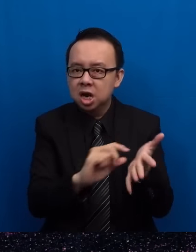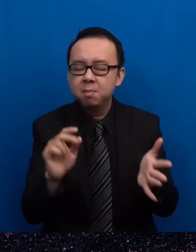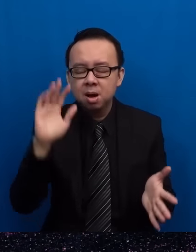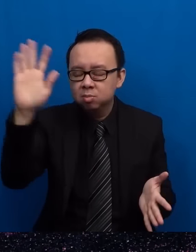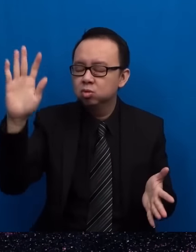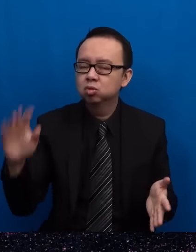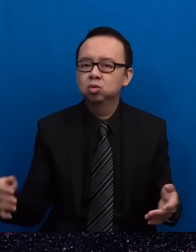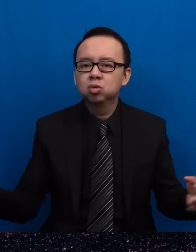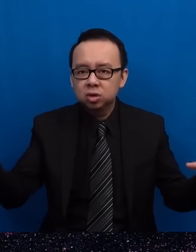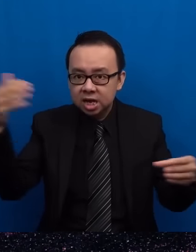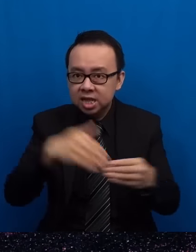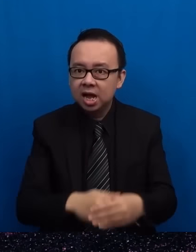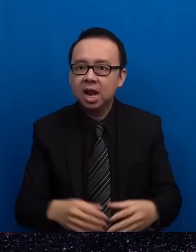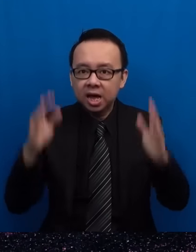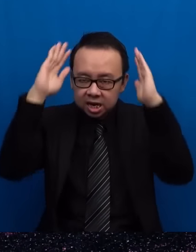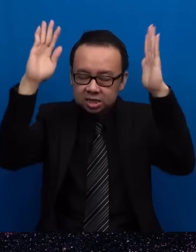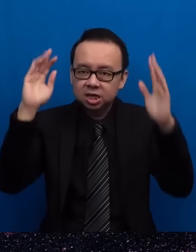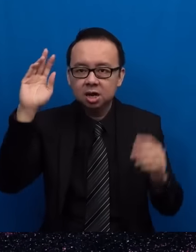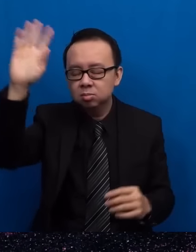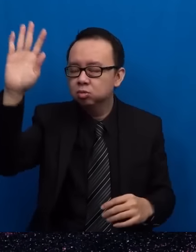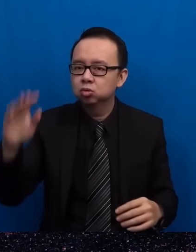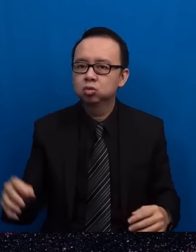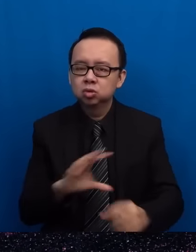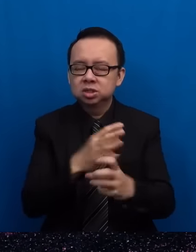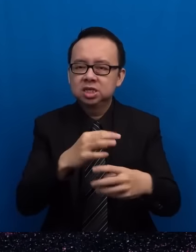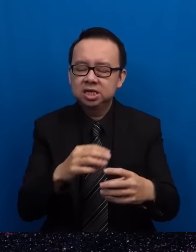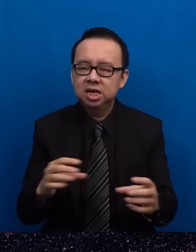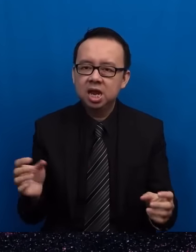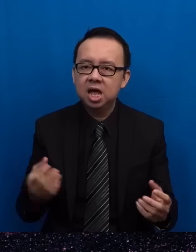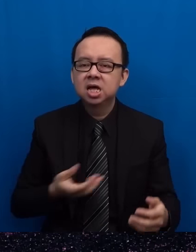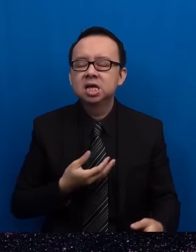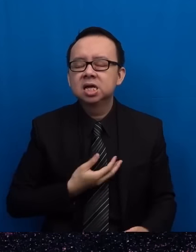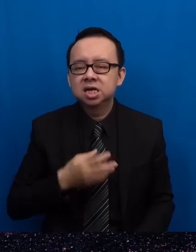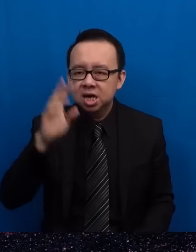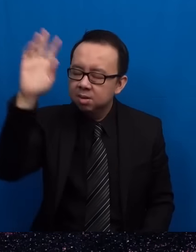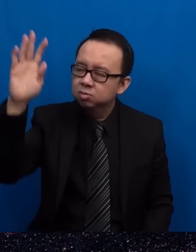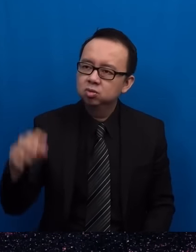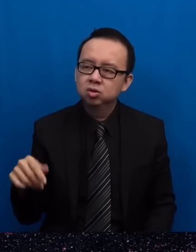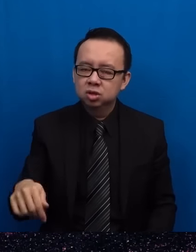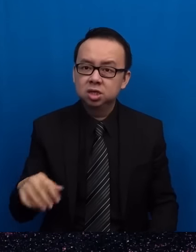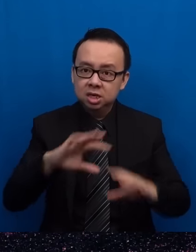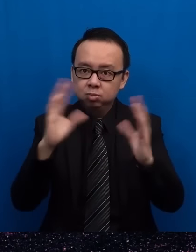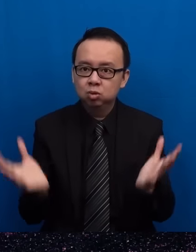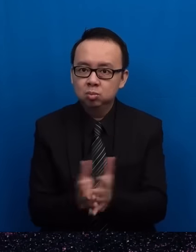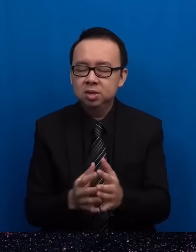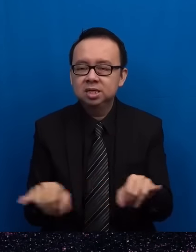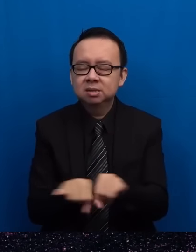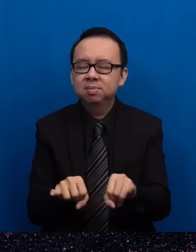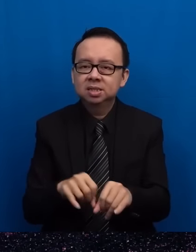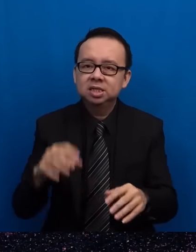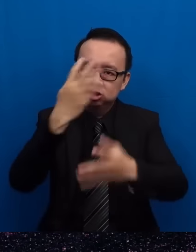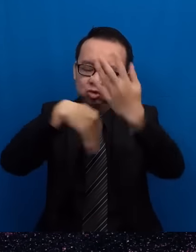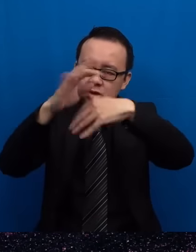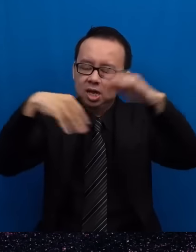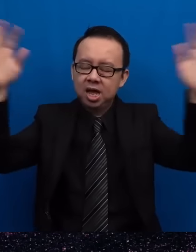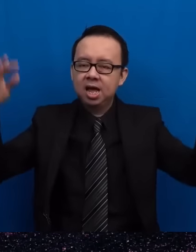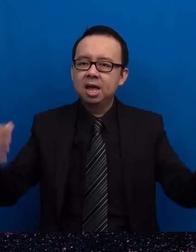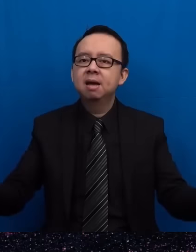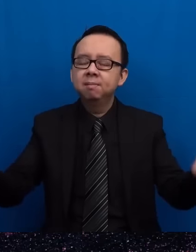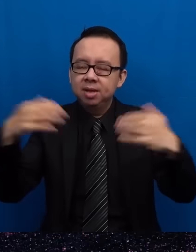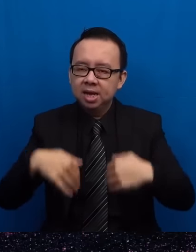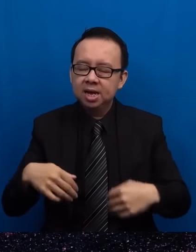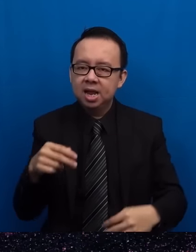Datanglah kerajaanmu, jadilah kehendak-mu. Di bumi, di hidup kami seperti di sorga. Berikanlah pada kami hari ini